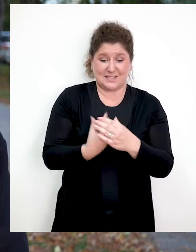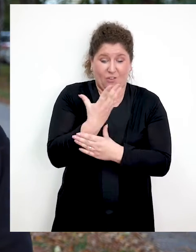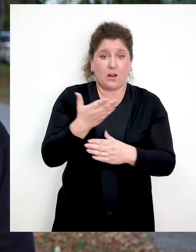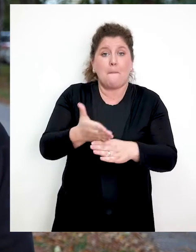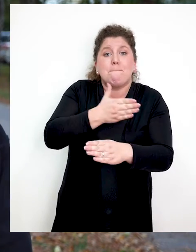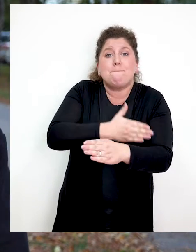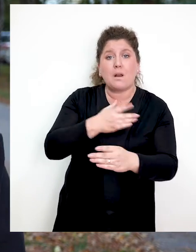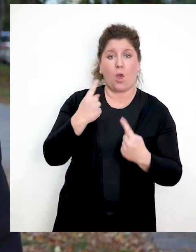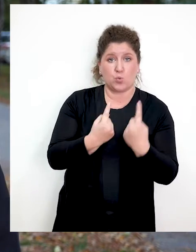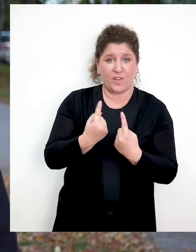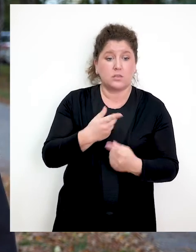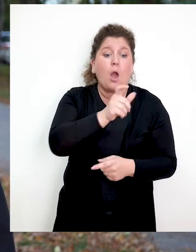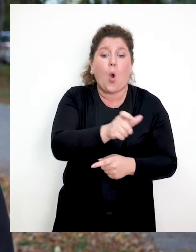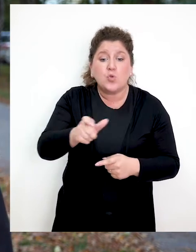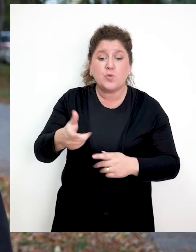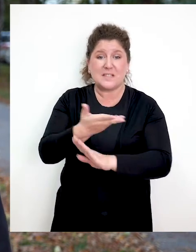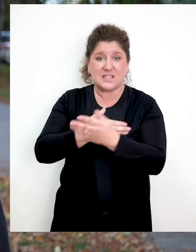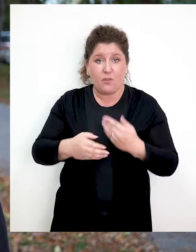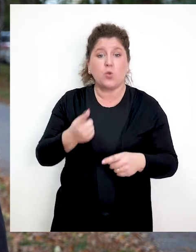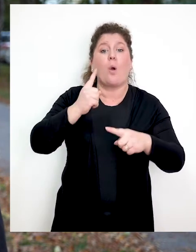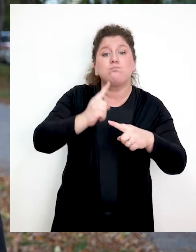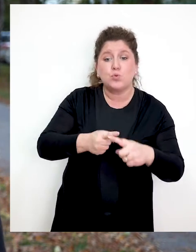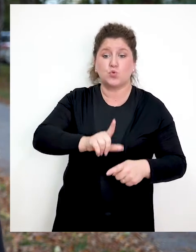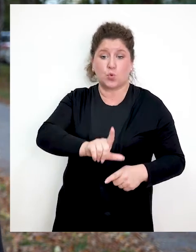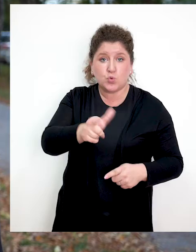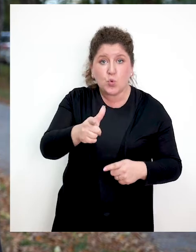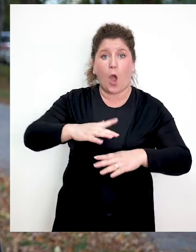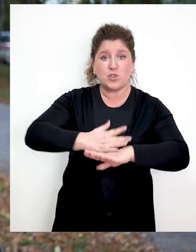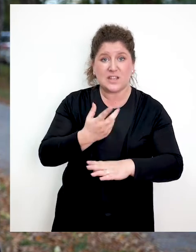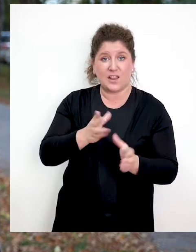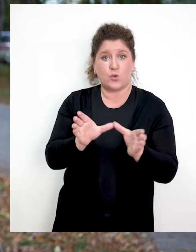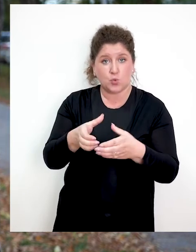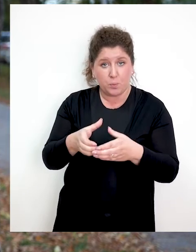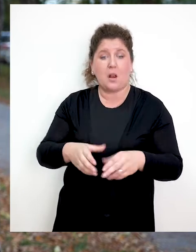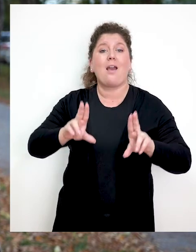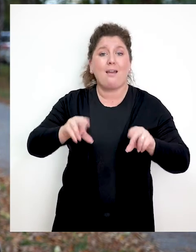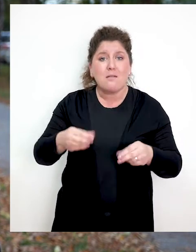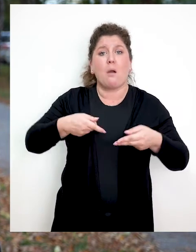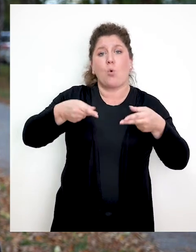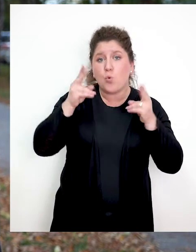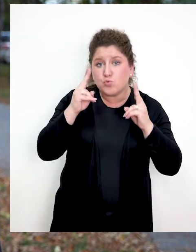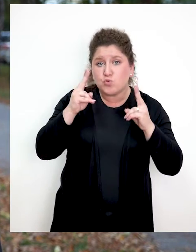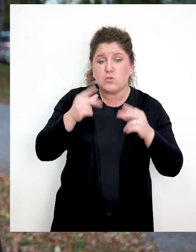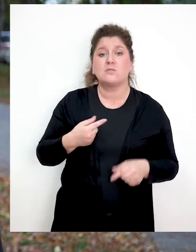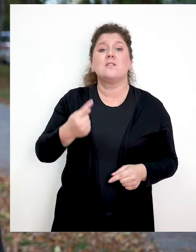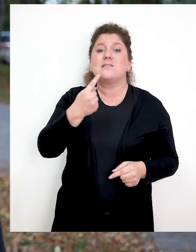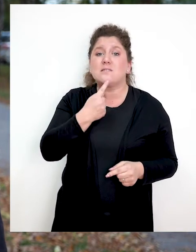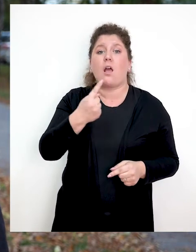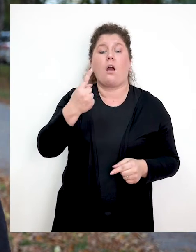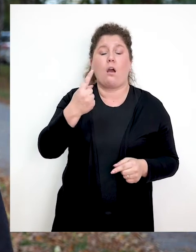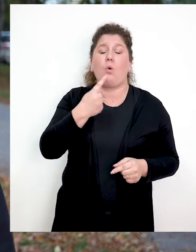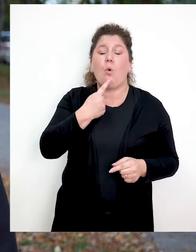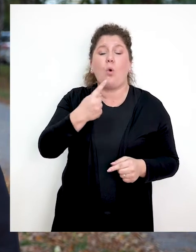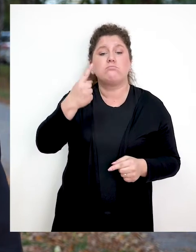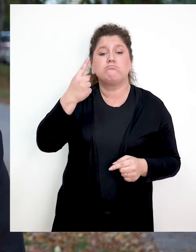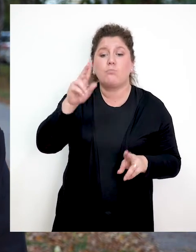da osobe s invaliditetom, ali sve osobe u nepovoljnom položaju imaju mogućnosti, znaju kome se obratiti i